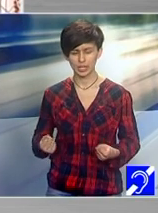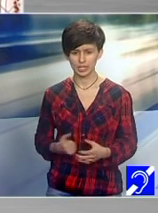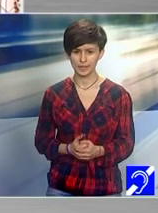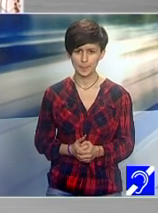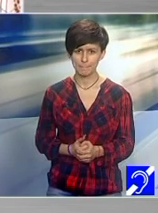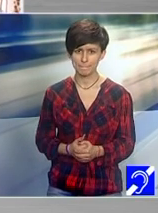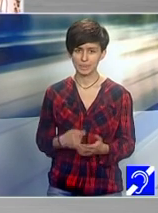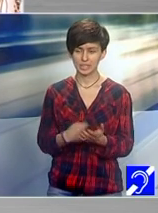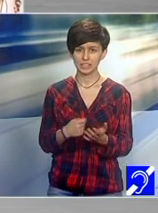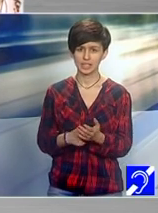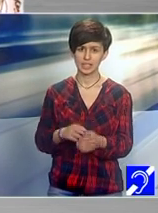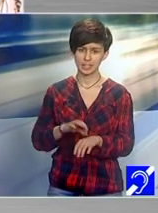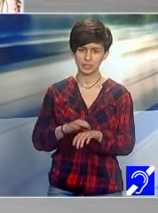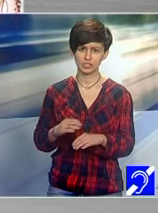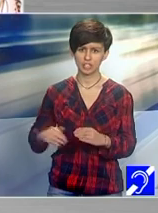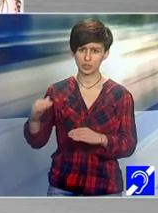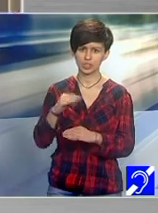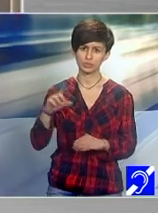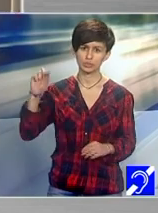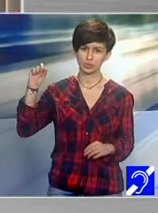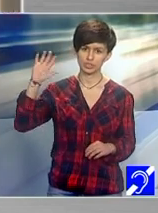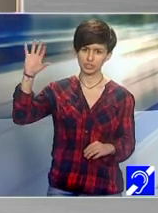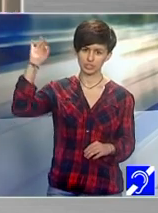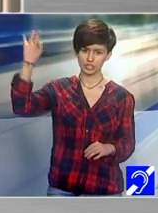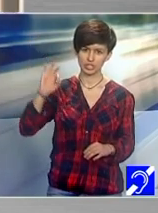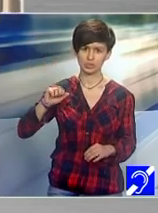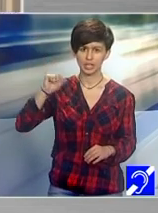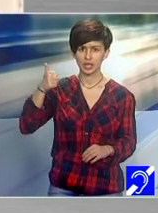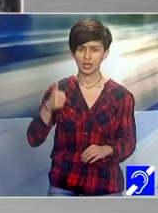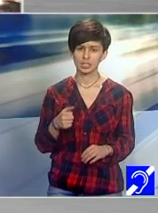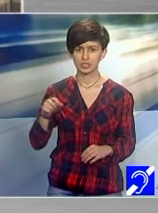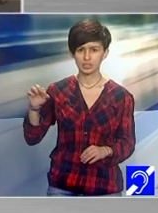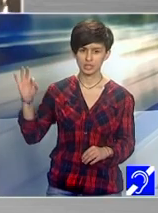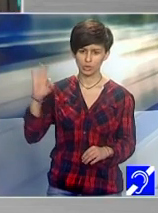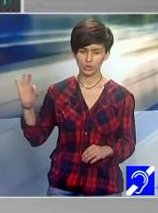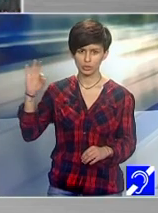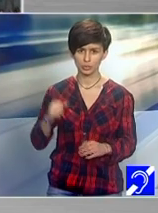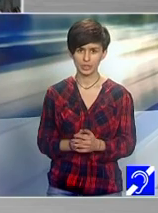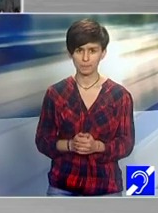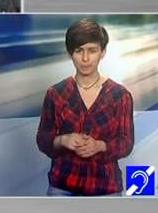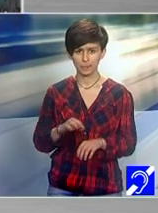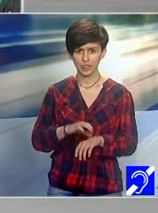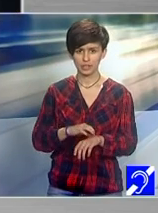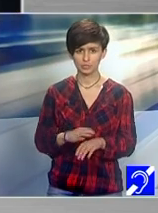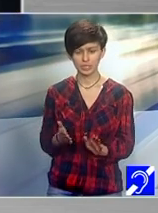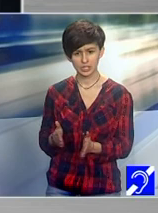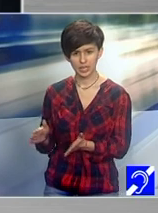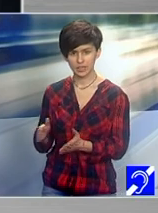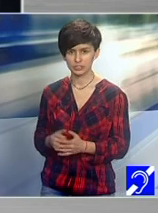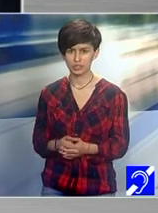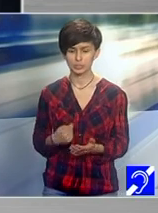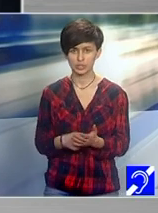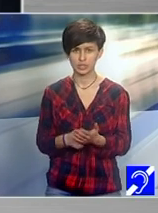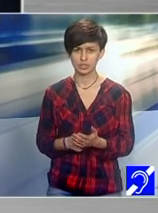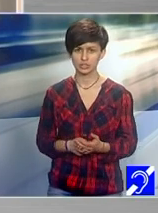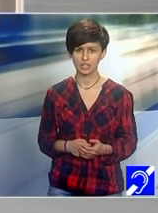Salariile medicilor au crescut cu 25% la 1 octombrie anul trecut. De exemplu, un medic rezident câștiga în jur de 1400 de lei pe lună, iar un medic